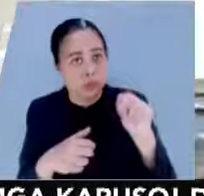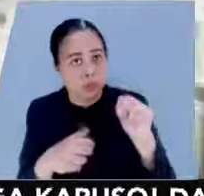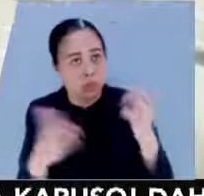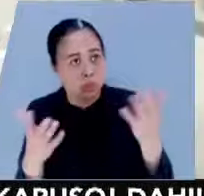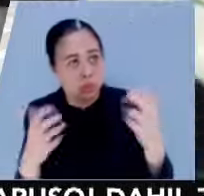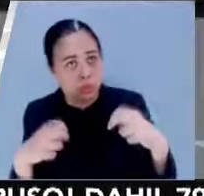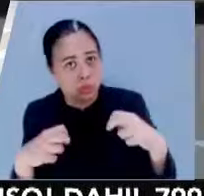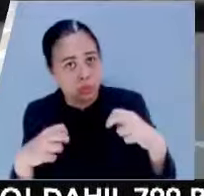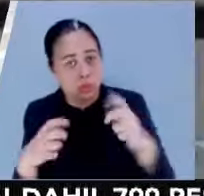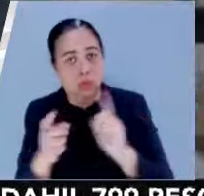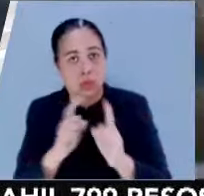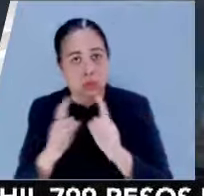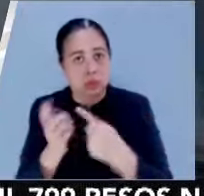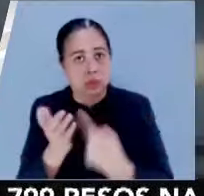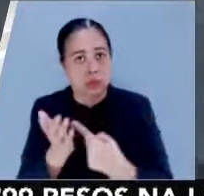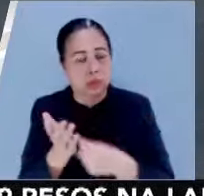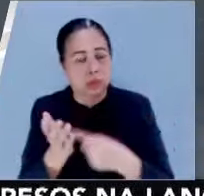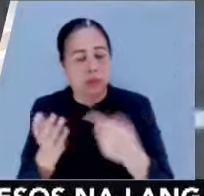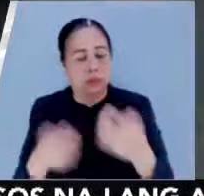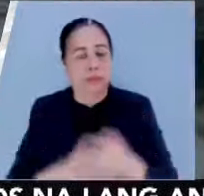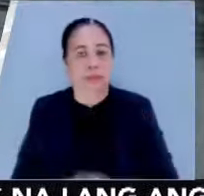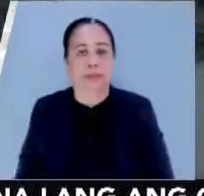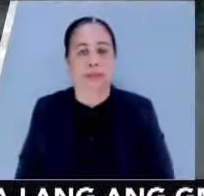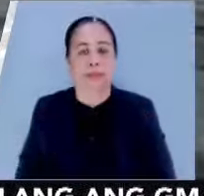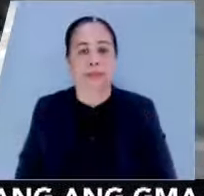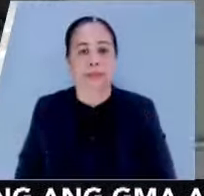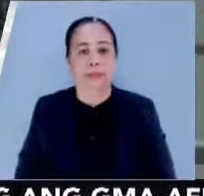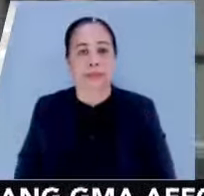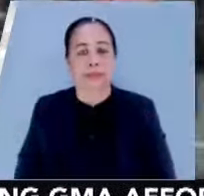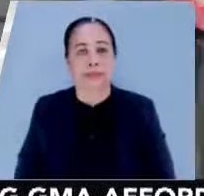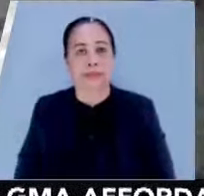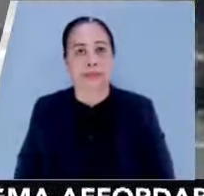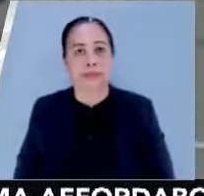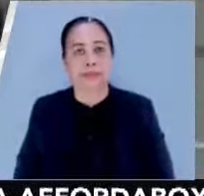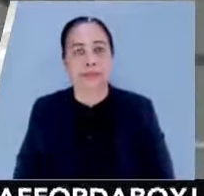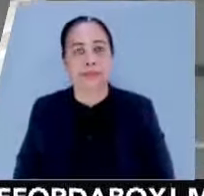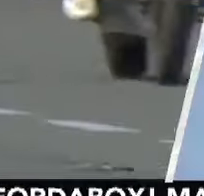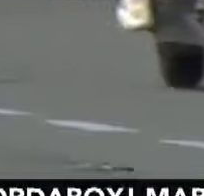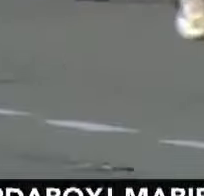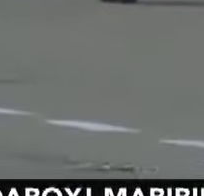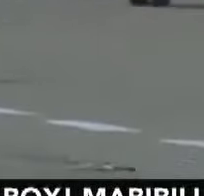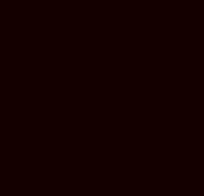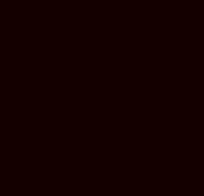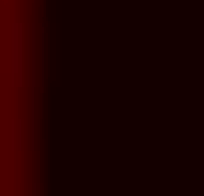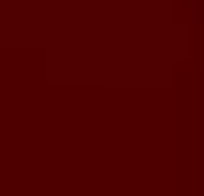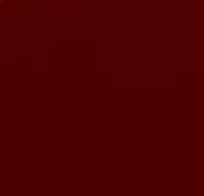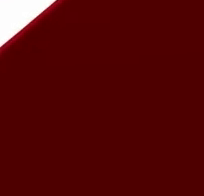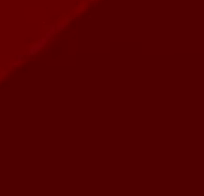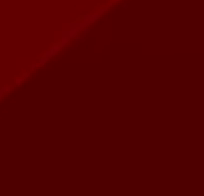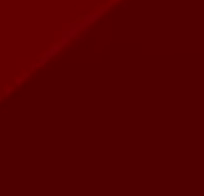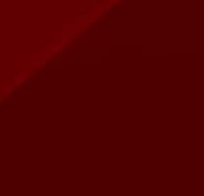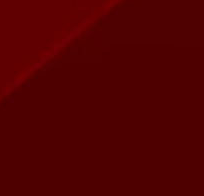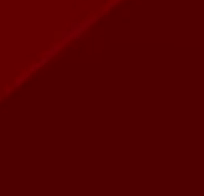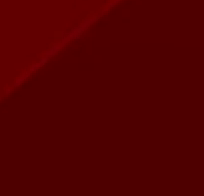mapag-usapan. Para sa GMA Integrated News, Darlene Kai, nakatutok 24 oras.